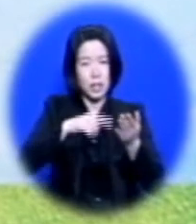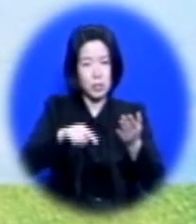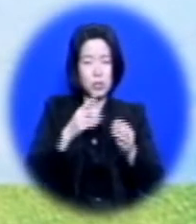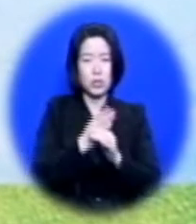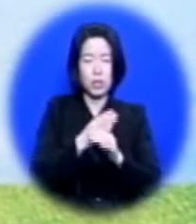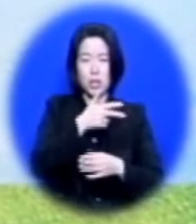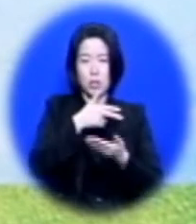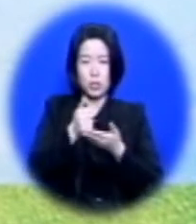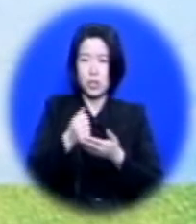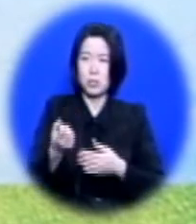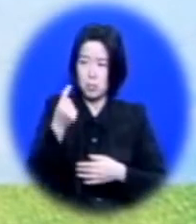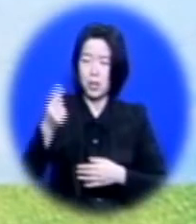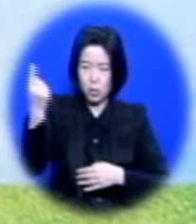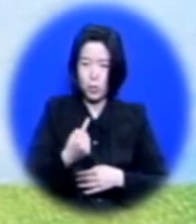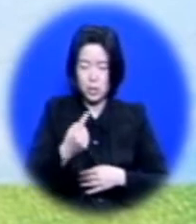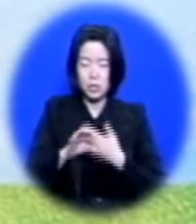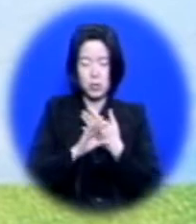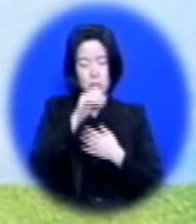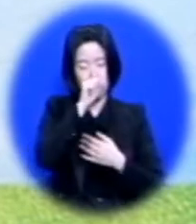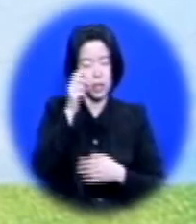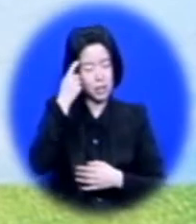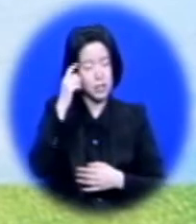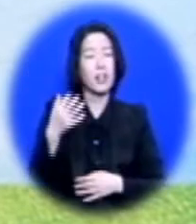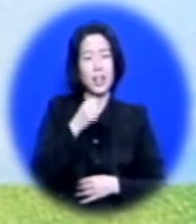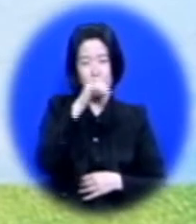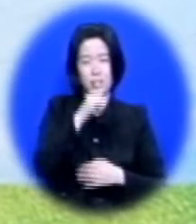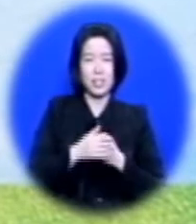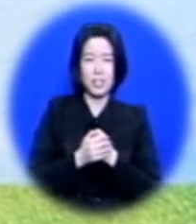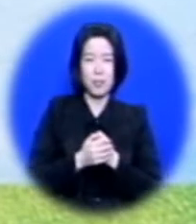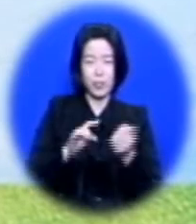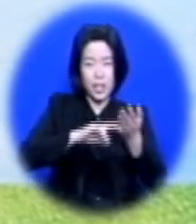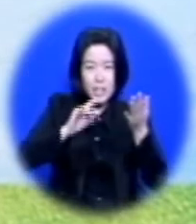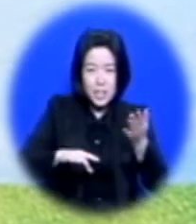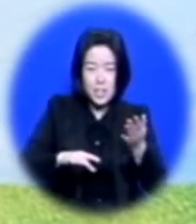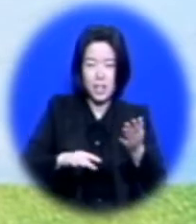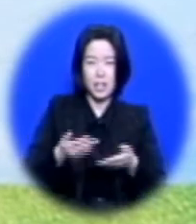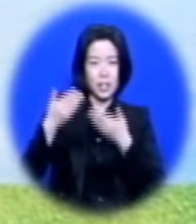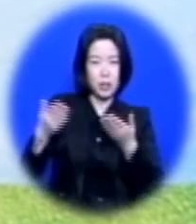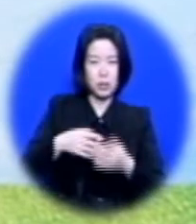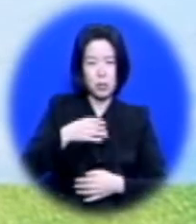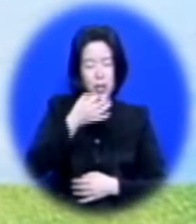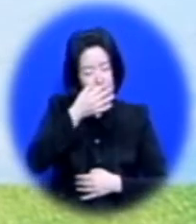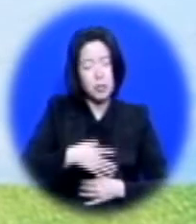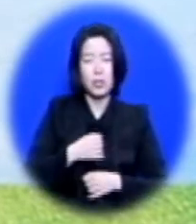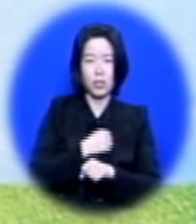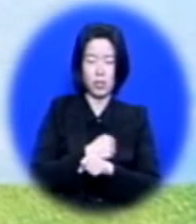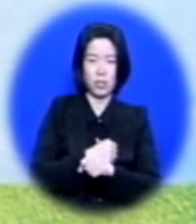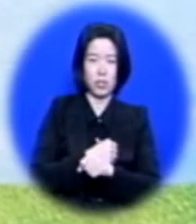주님 재림 하시면 좋겠다 이렇게 생각했어 이자 없는 것도 벅찰 정도 였으니까